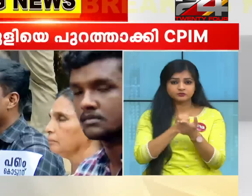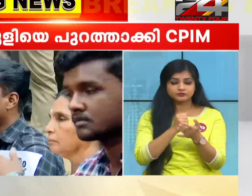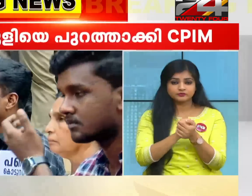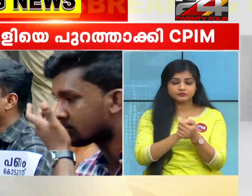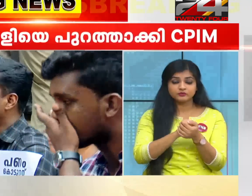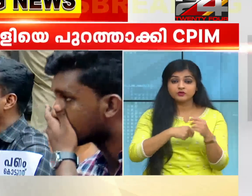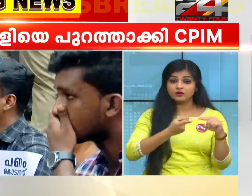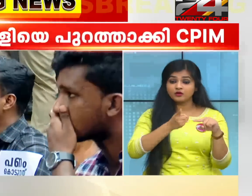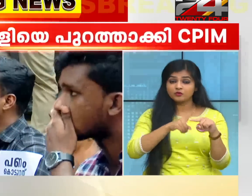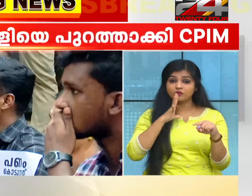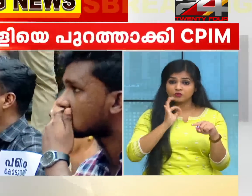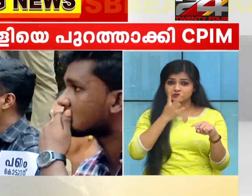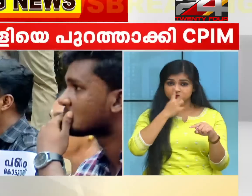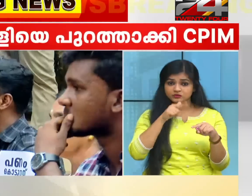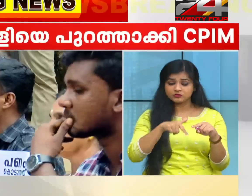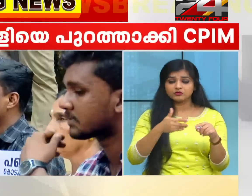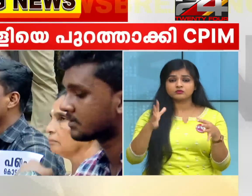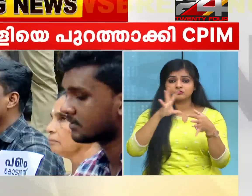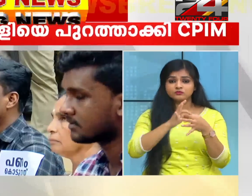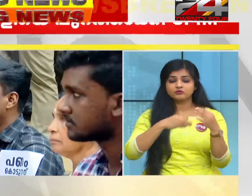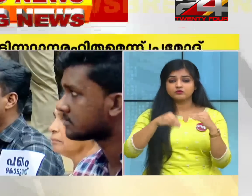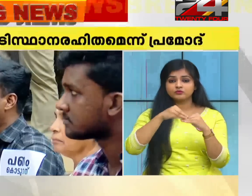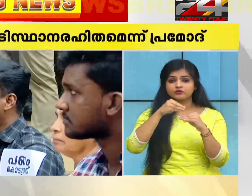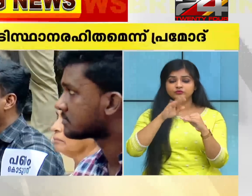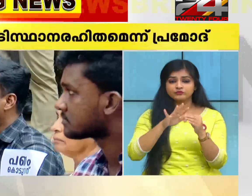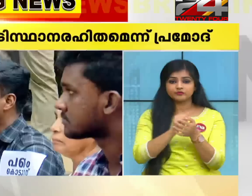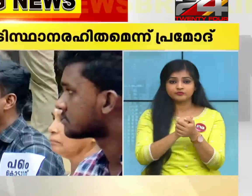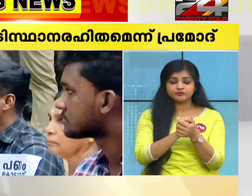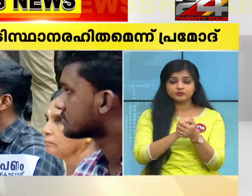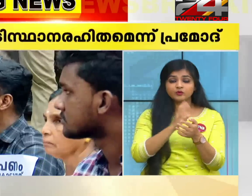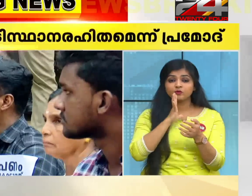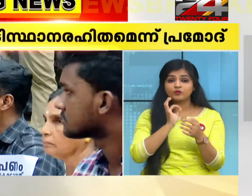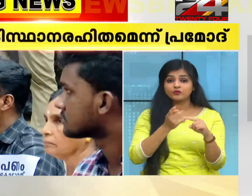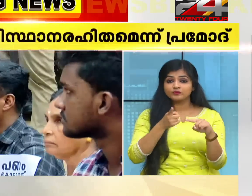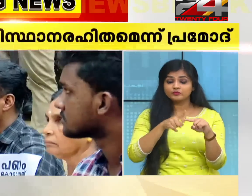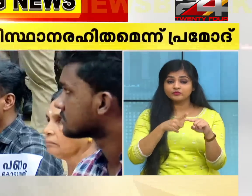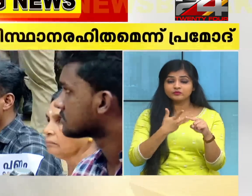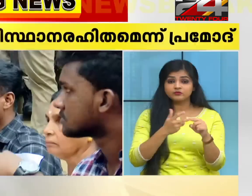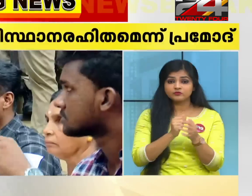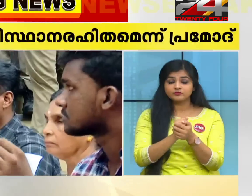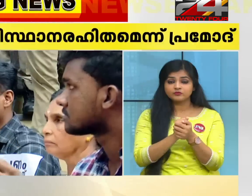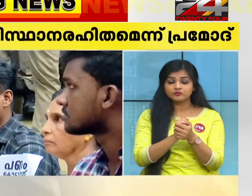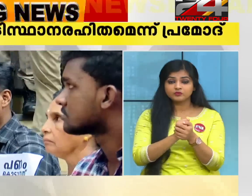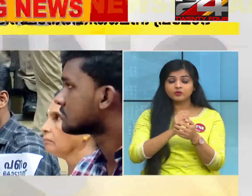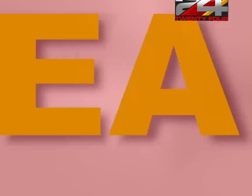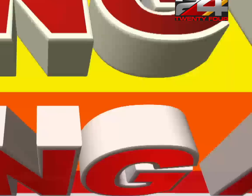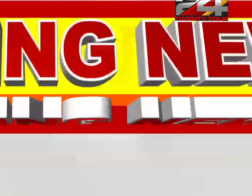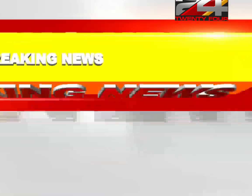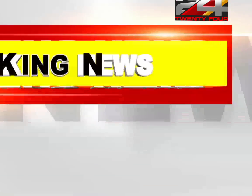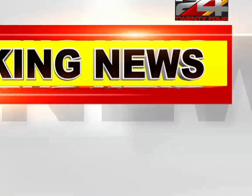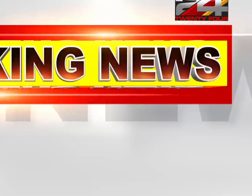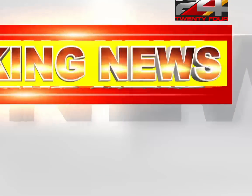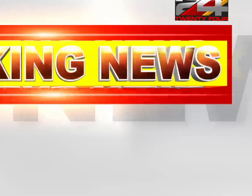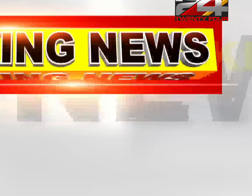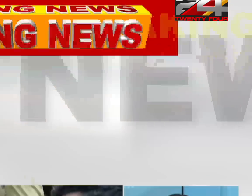യാഥാർത്ഥ്യത്തിന് അടിസ്ഥാനപ്പെടുത്തിയിട്ടാണ് ഈ പറഞ്ഞ കാര്യങ്ങളെല്ലാം പോവുക. യഥാർത്ഥമായ വിഷയം എന്ത് ചെയ്തിട്ടില്ല, യഥാർത്ഥമായ വിഷയം പുറത്തു വരട്ടെ.